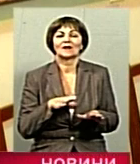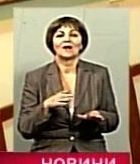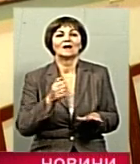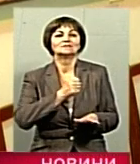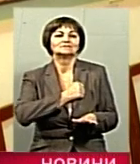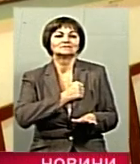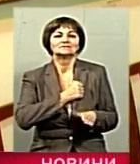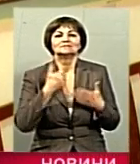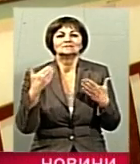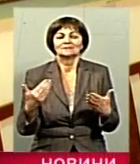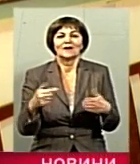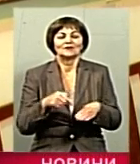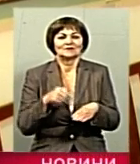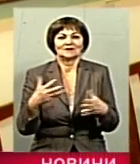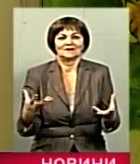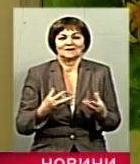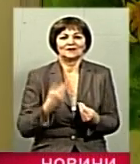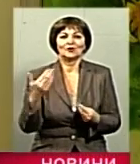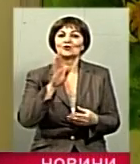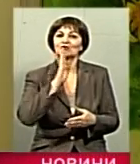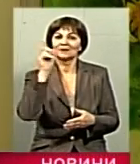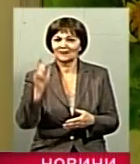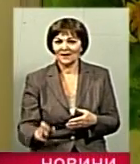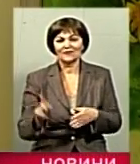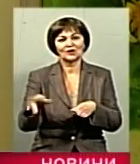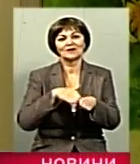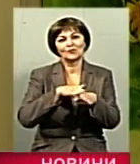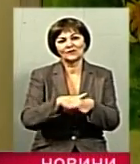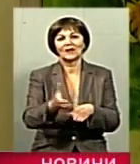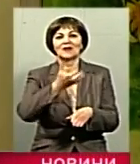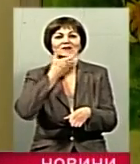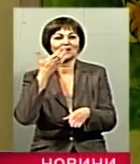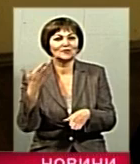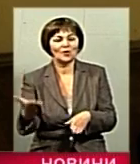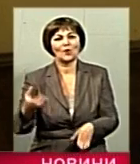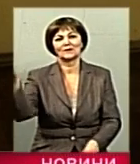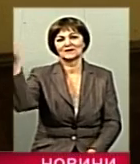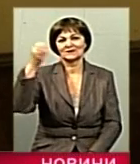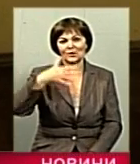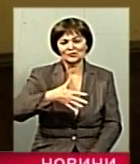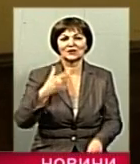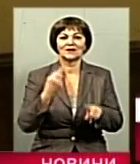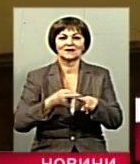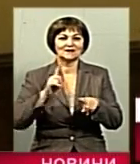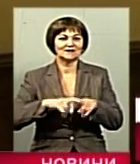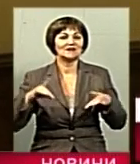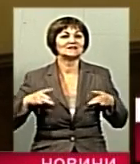в деяких роботах. Роботи наповнені теплом, сонячні. Це